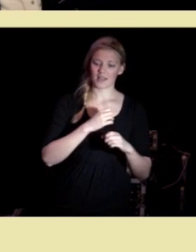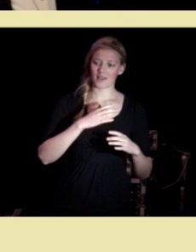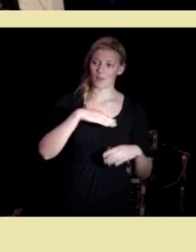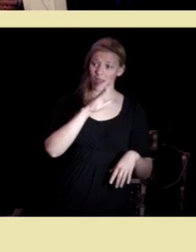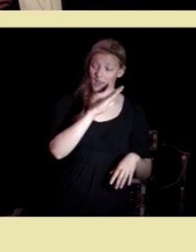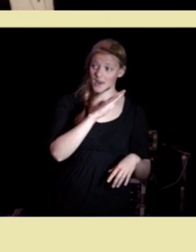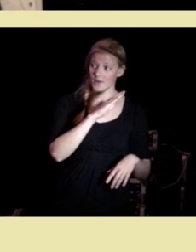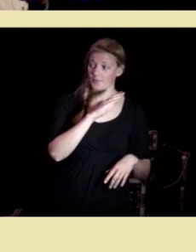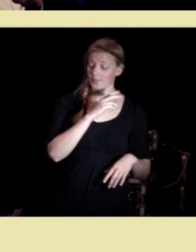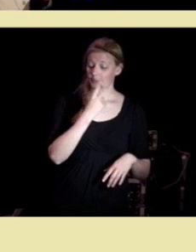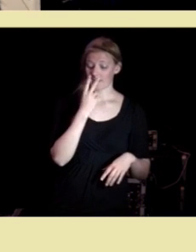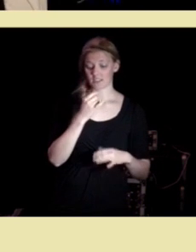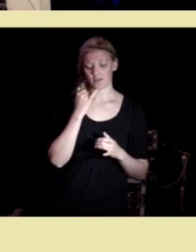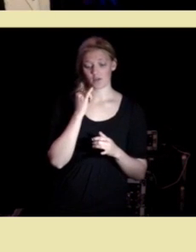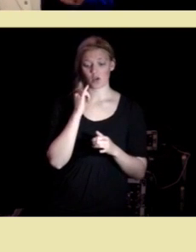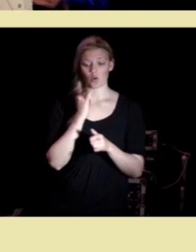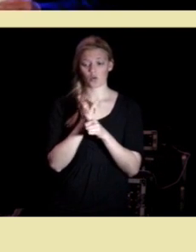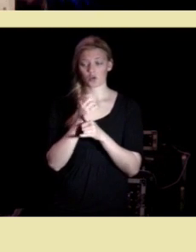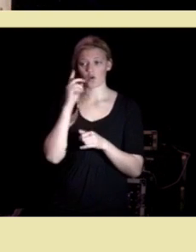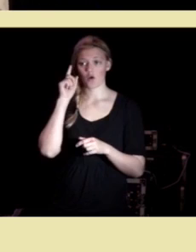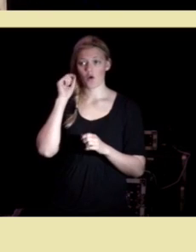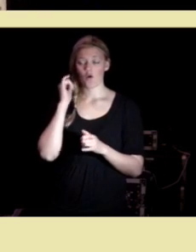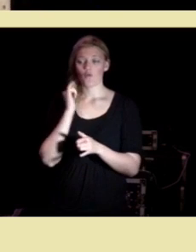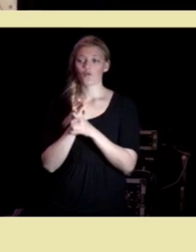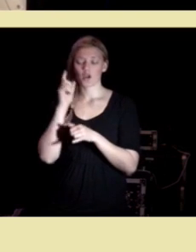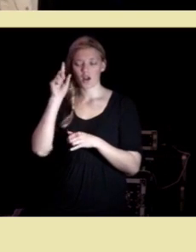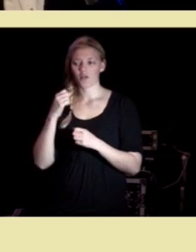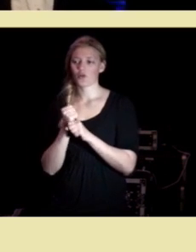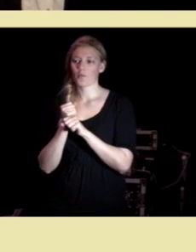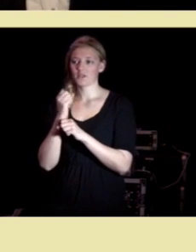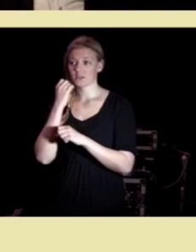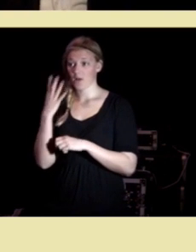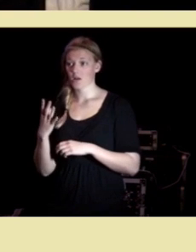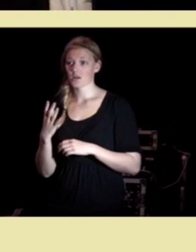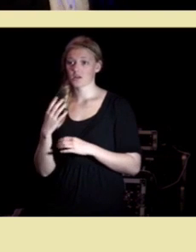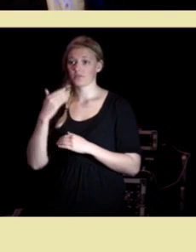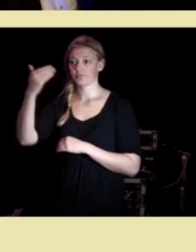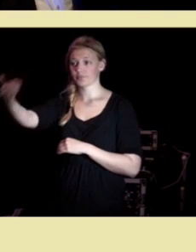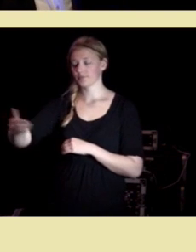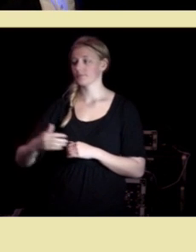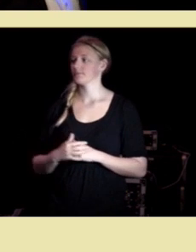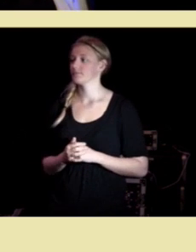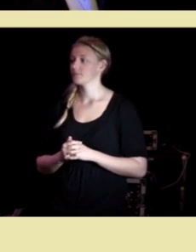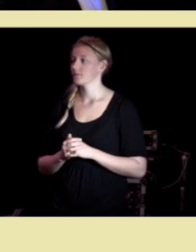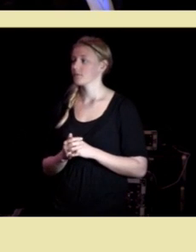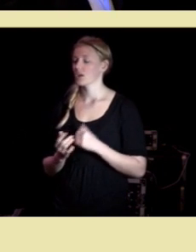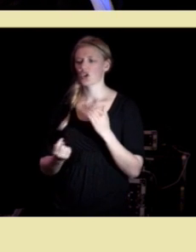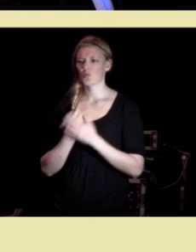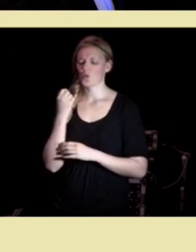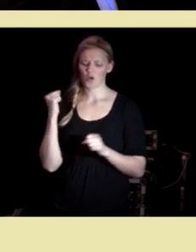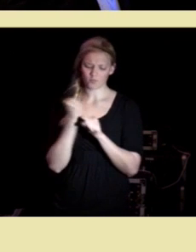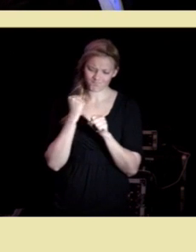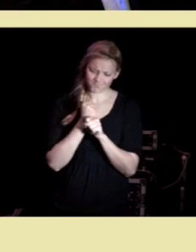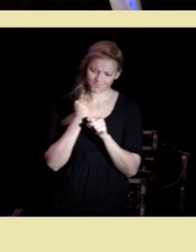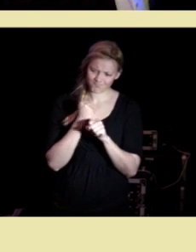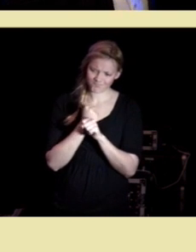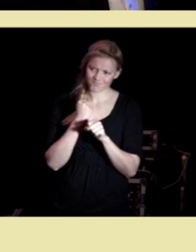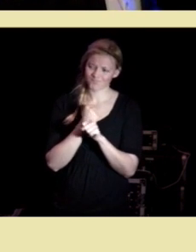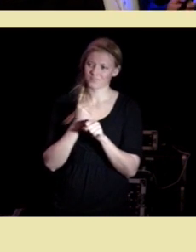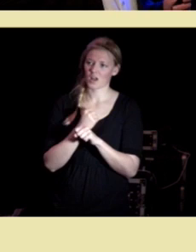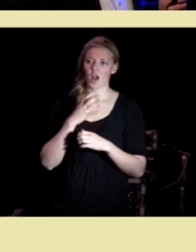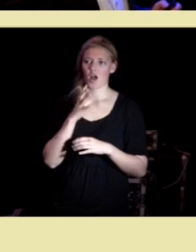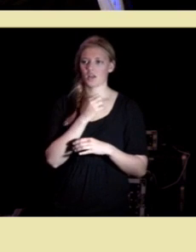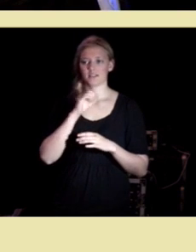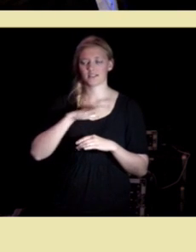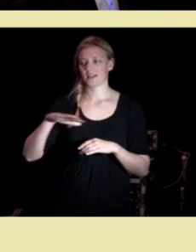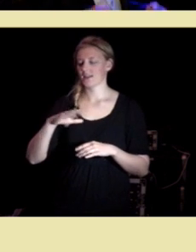går det litt tid før vi ser hvordan vi også skal jobbe litt smartere over tid, for det er viktig. Det er ikke mulig å jobbe knallhardt alle